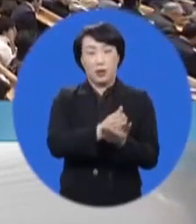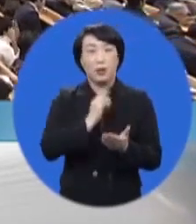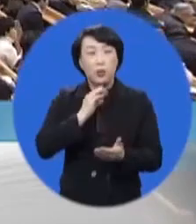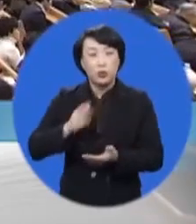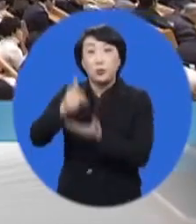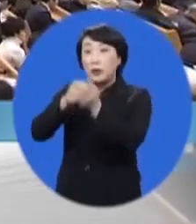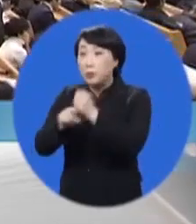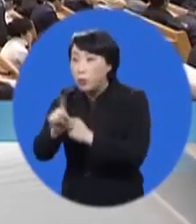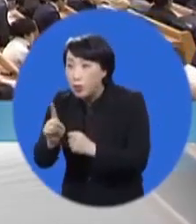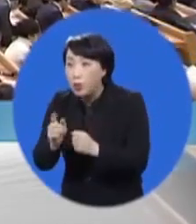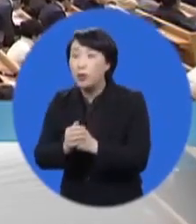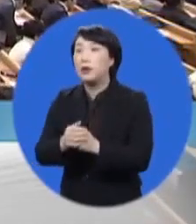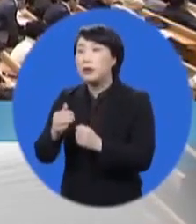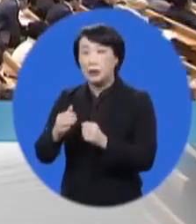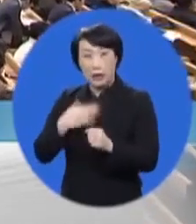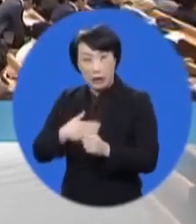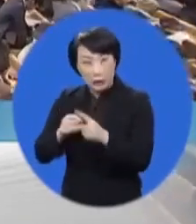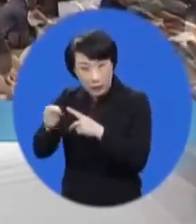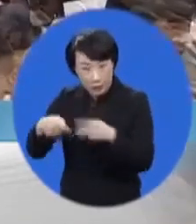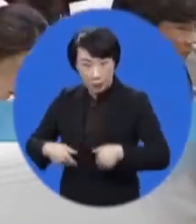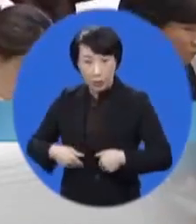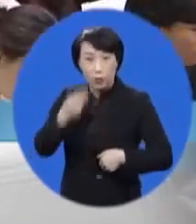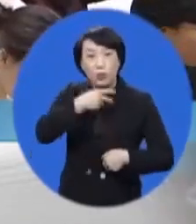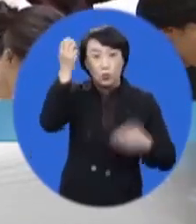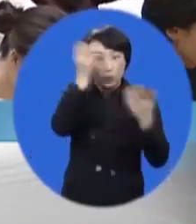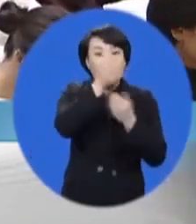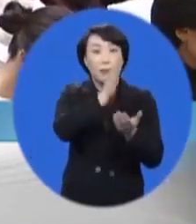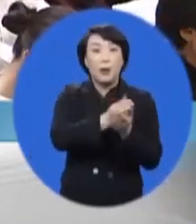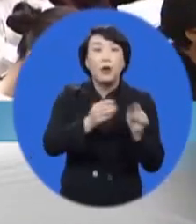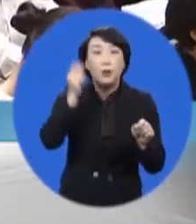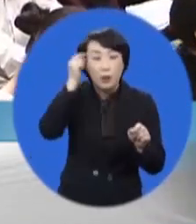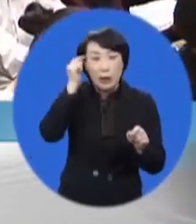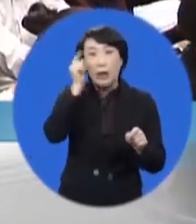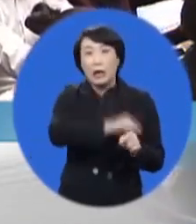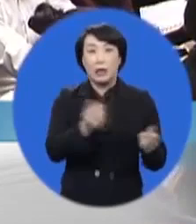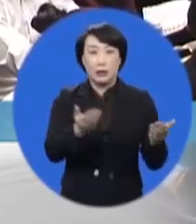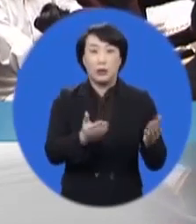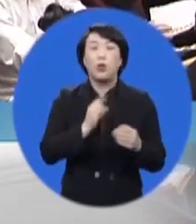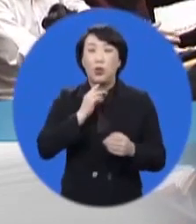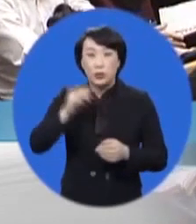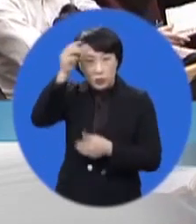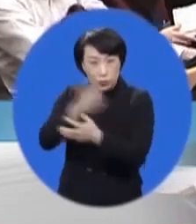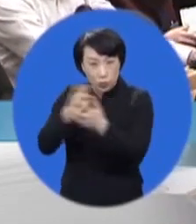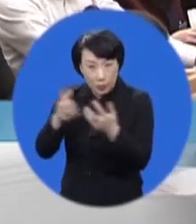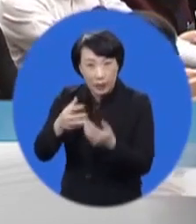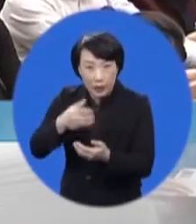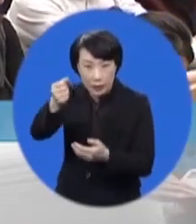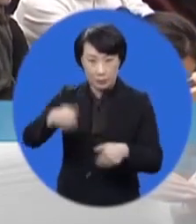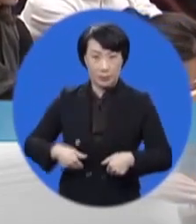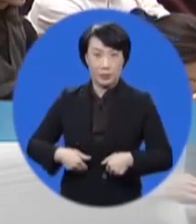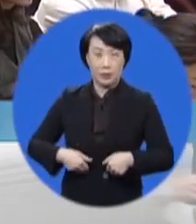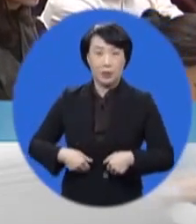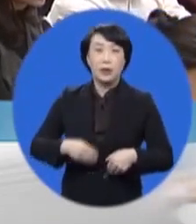오직 주의 뜻이 무엇인가 이해하라. 술 취하지 말라. 이는 방탕한 것이니 오직 성령의 충만을